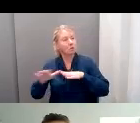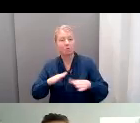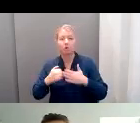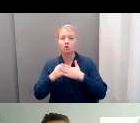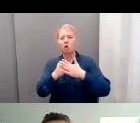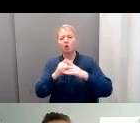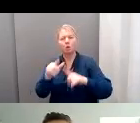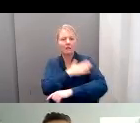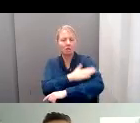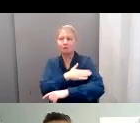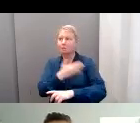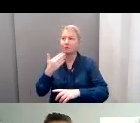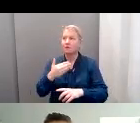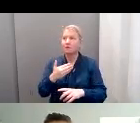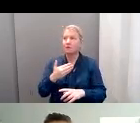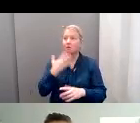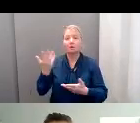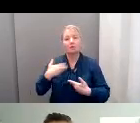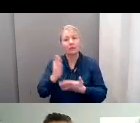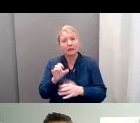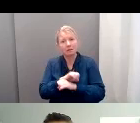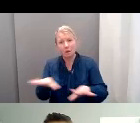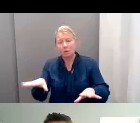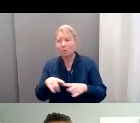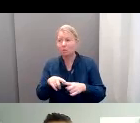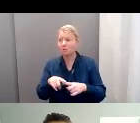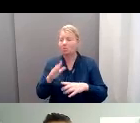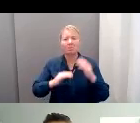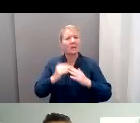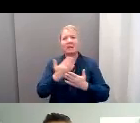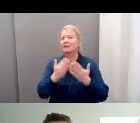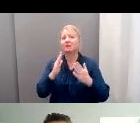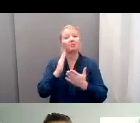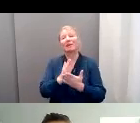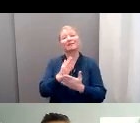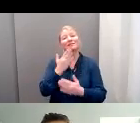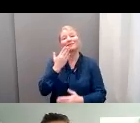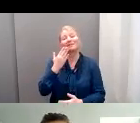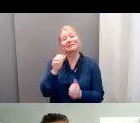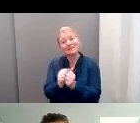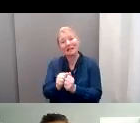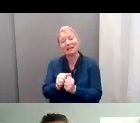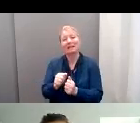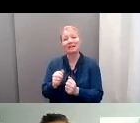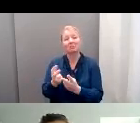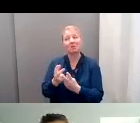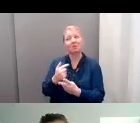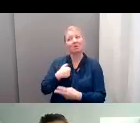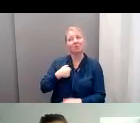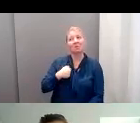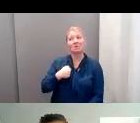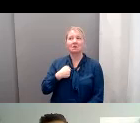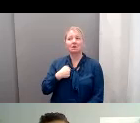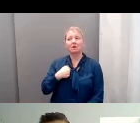blir tillfrågad eller att man har behandlats på ett sådant sätt att en syn på kroppen och sexualiteten